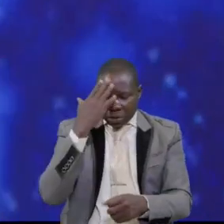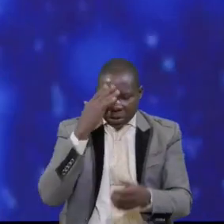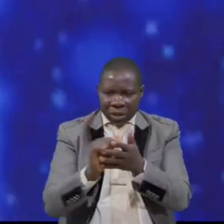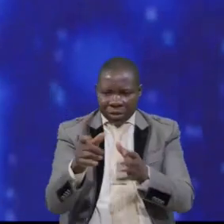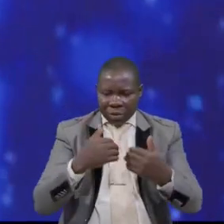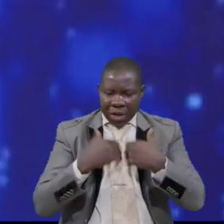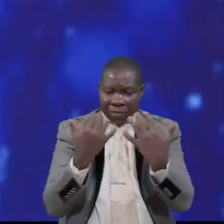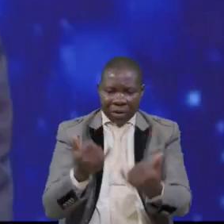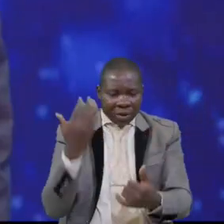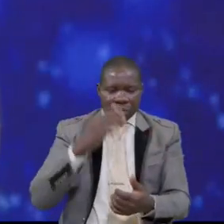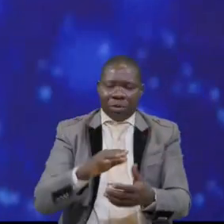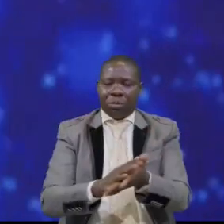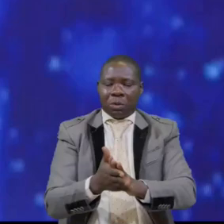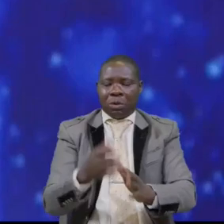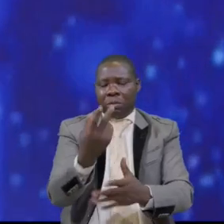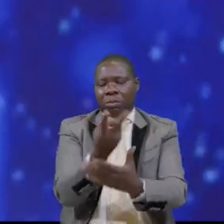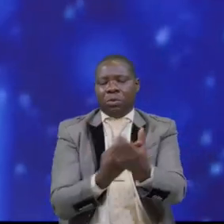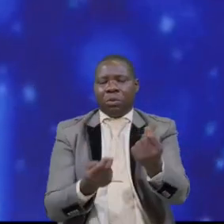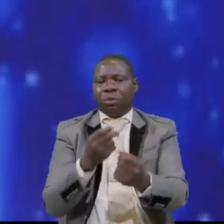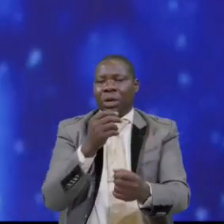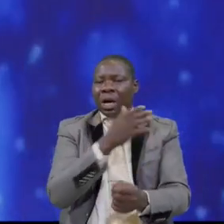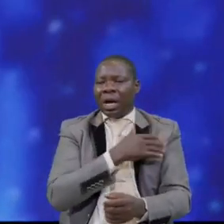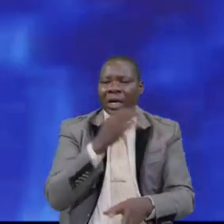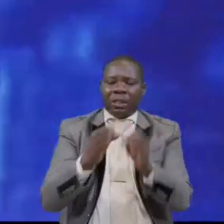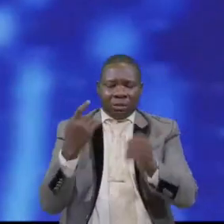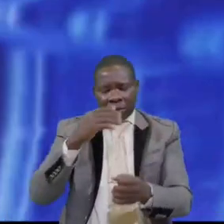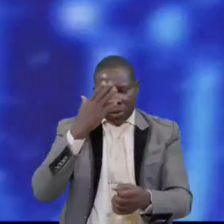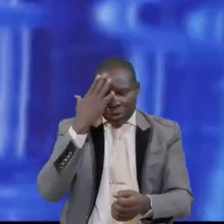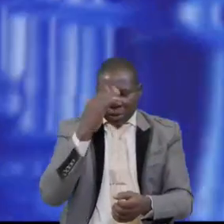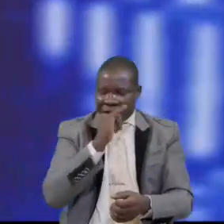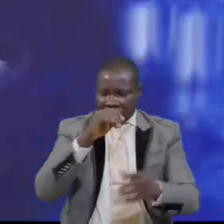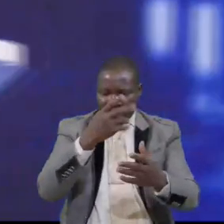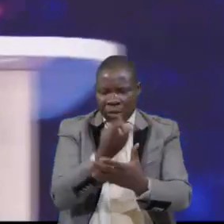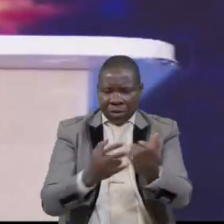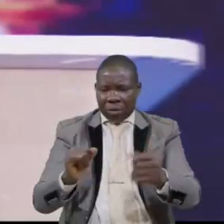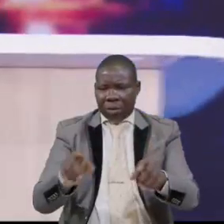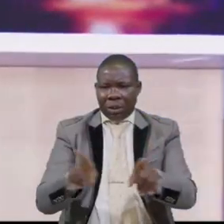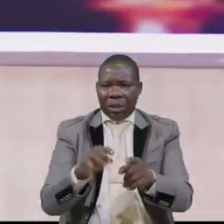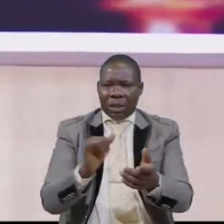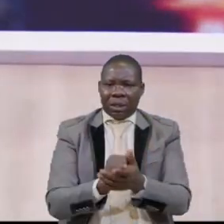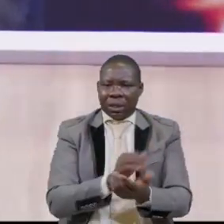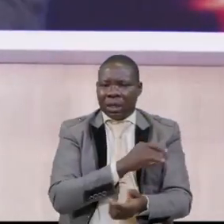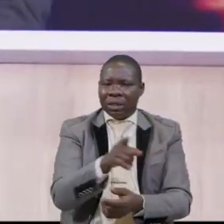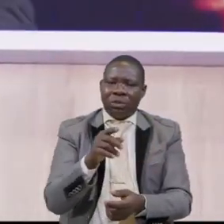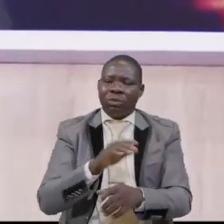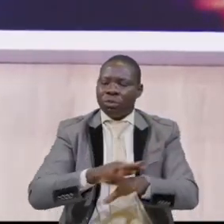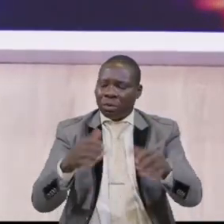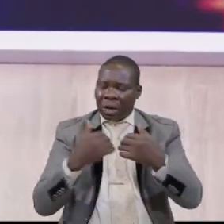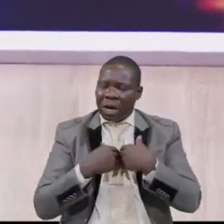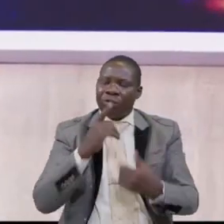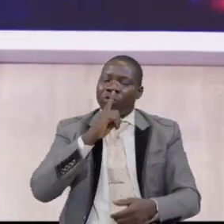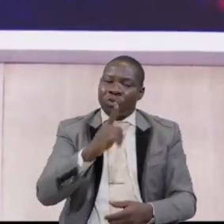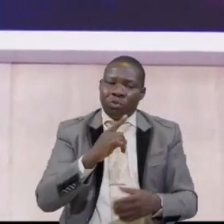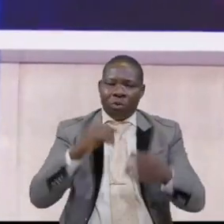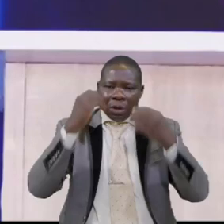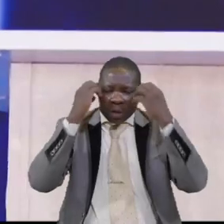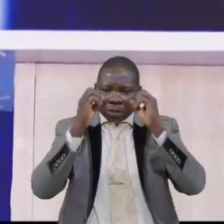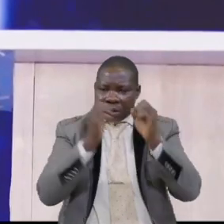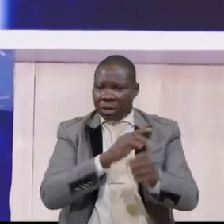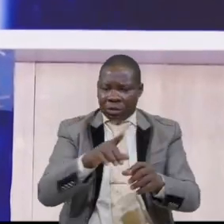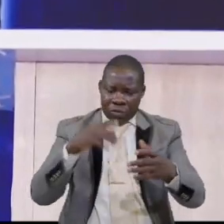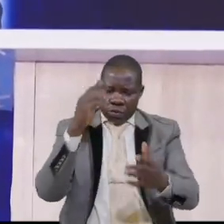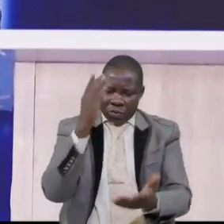doubler. Et la connaissance double comme ça, et que vous n'avez pas une vraie éducation, et vous cessez